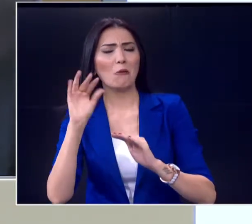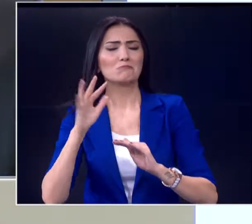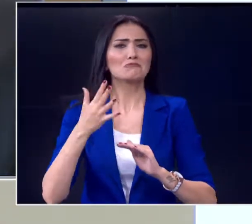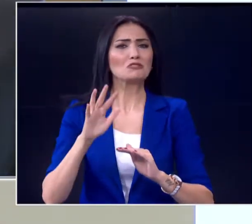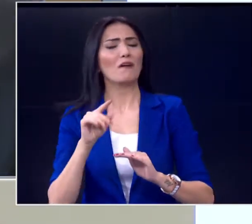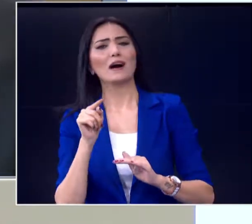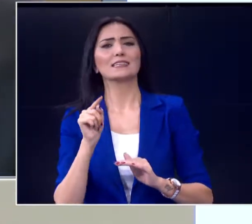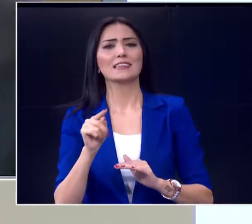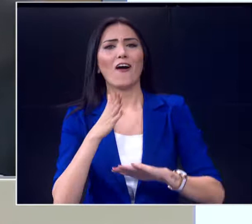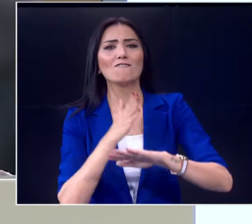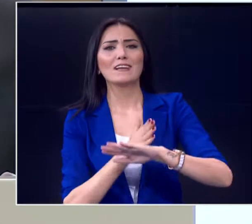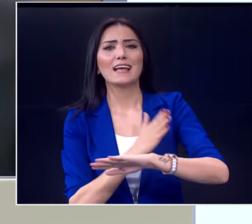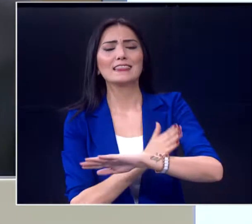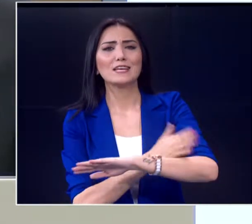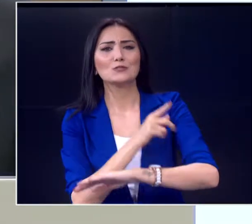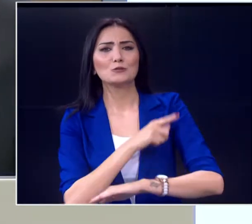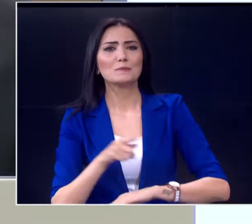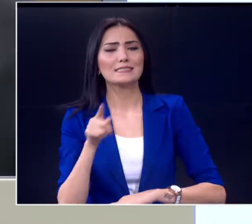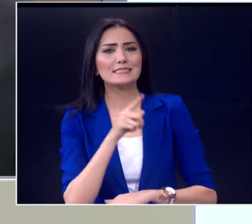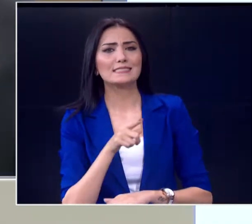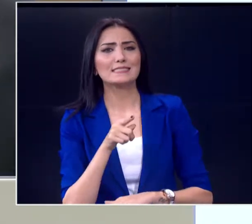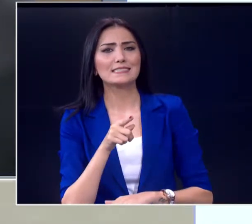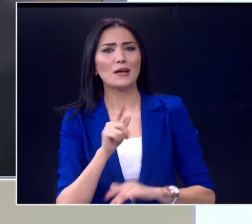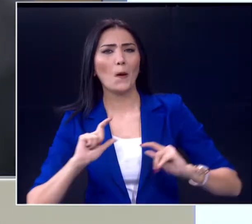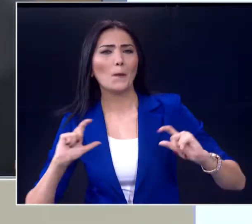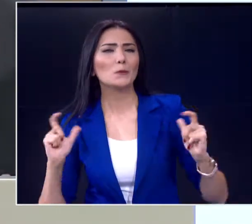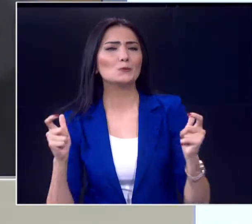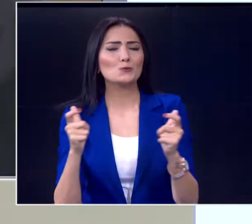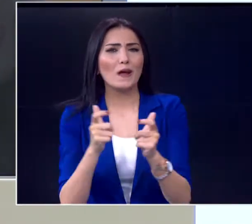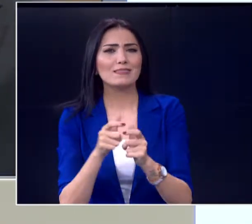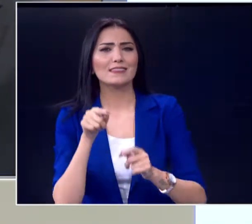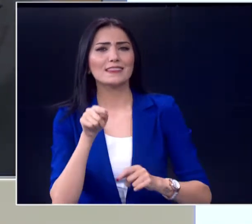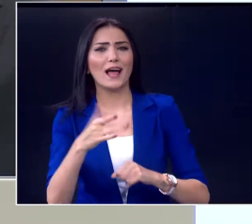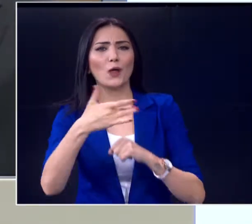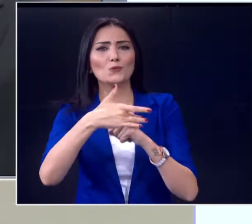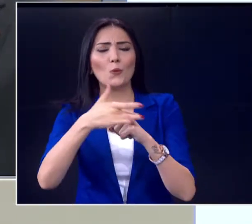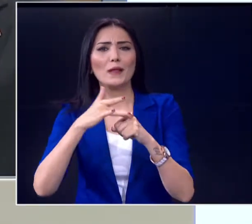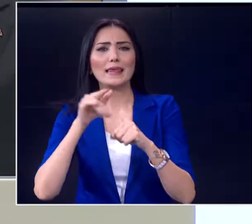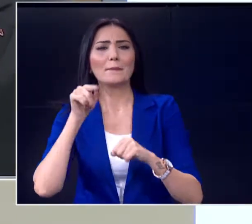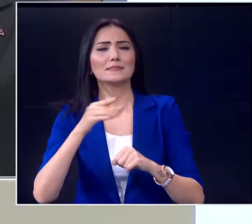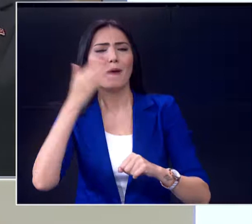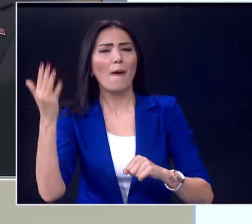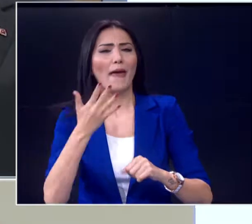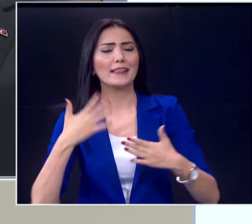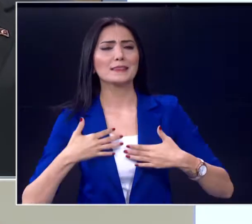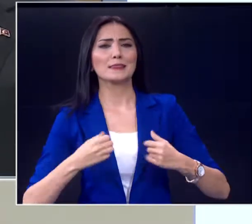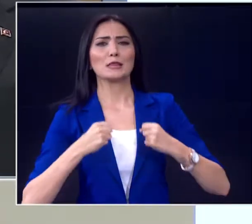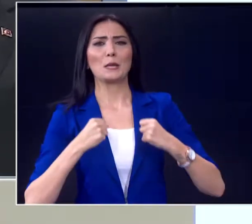civarında vatandaşımızı kuşatan ülkemizin en